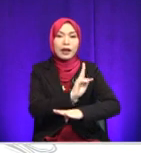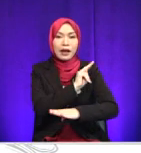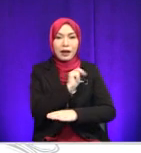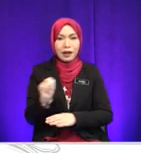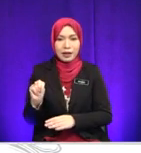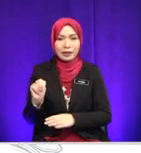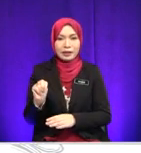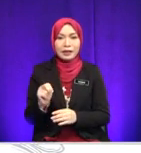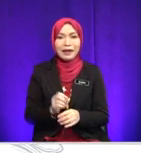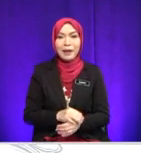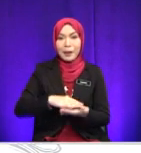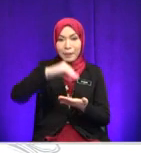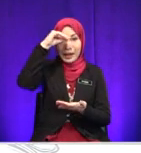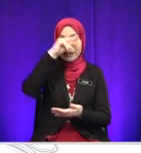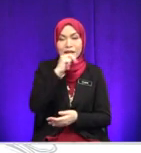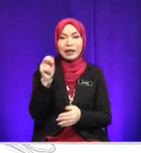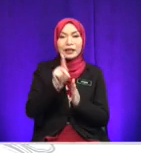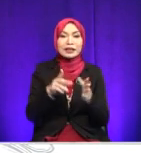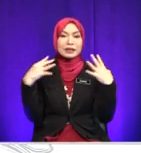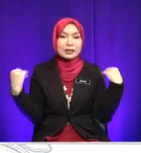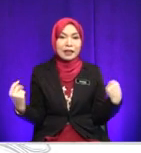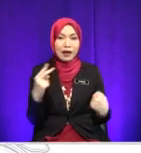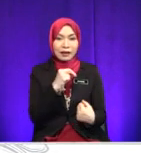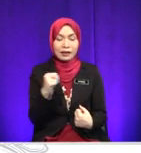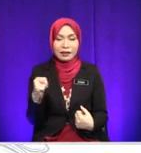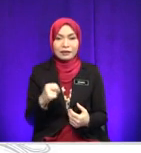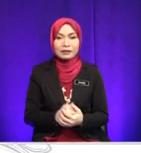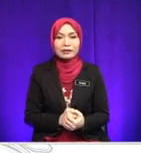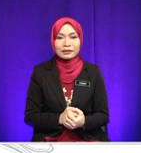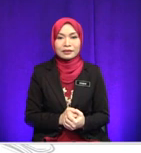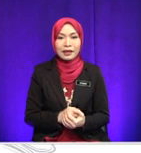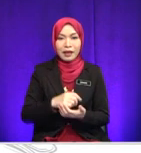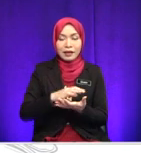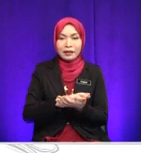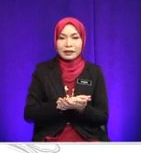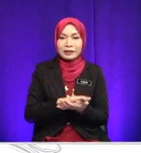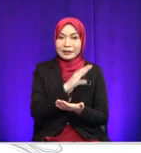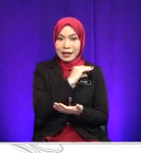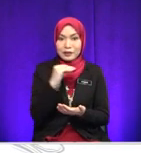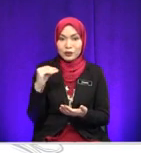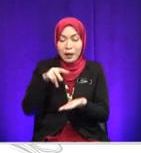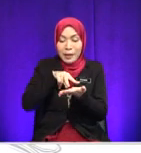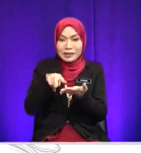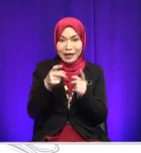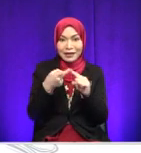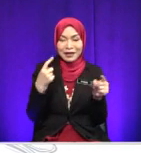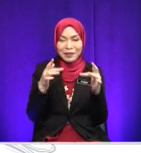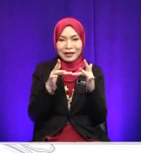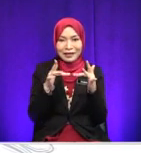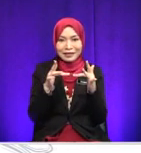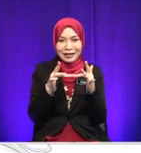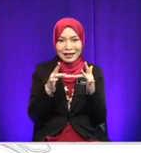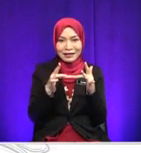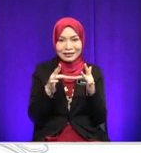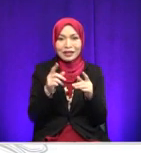teknikal dan kerjasama kesihatan. Selain itu, melalui pembacaan saya di laman sesawang Kementerian Luar Negeri, lawatan kerja